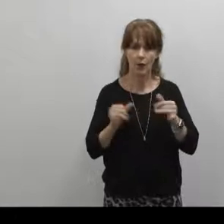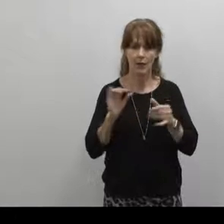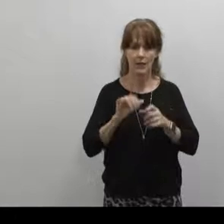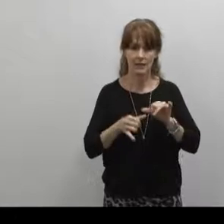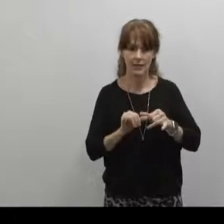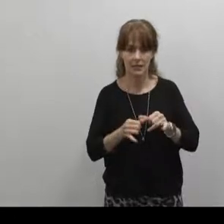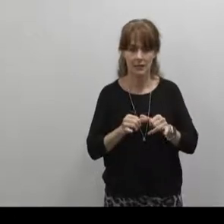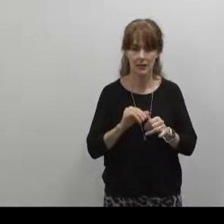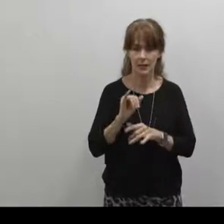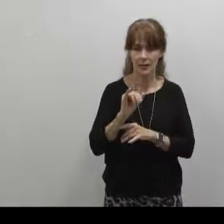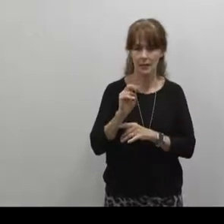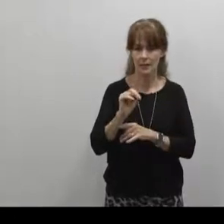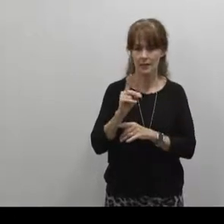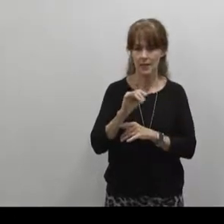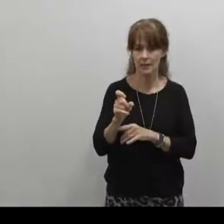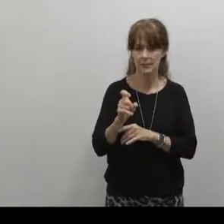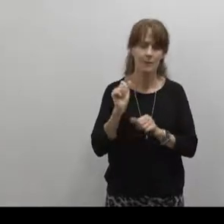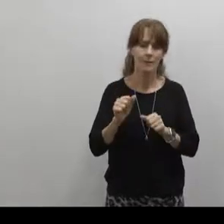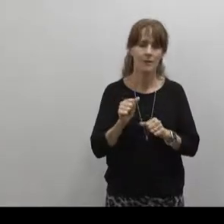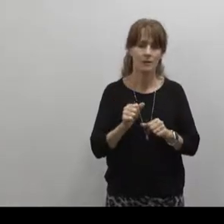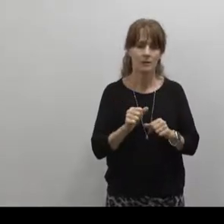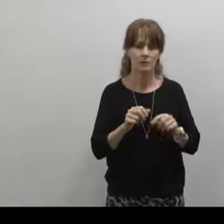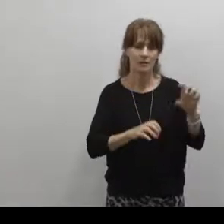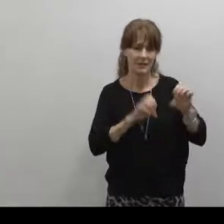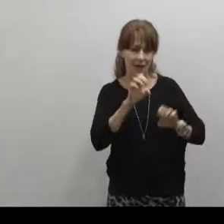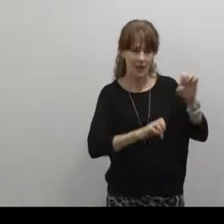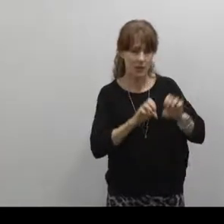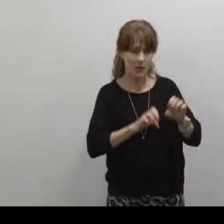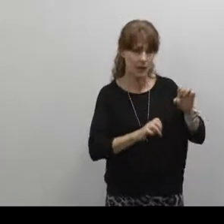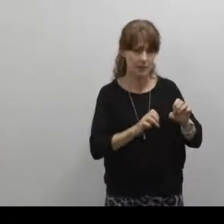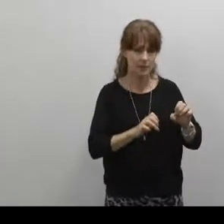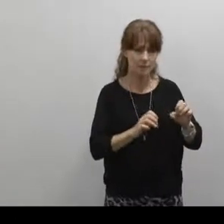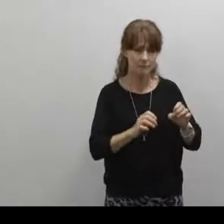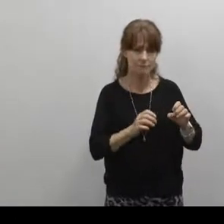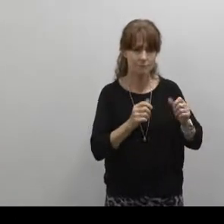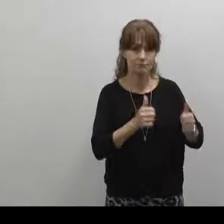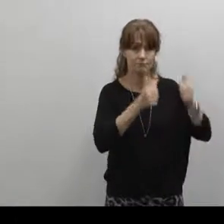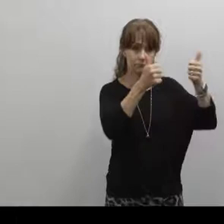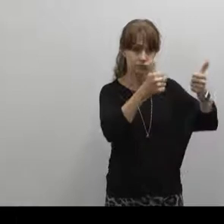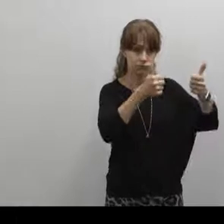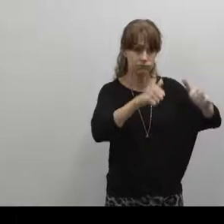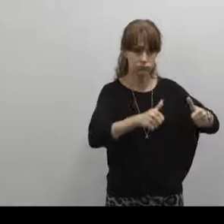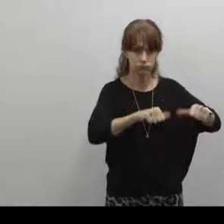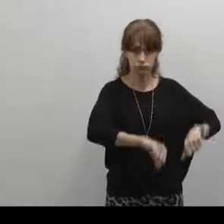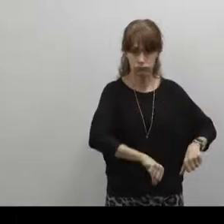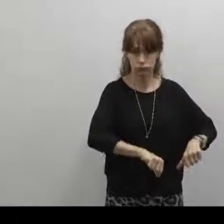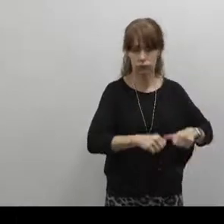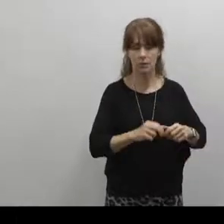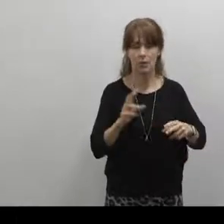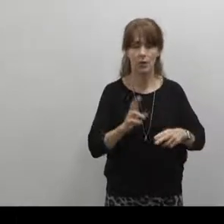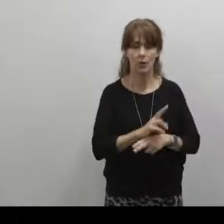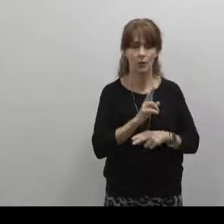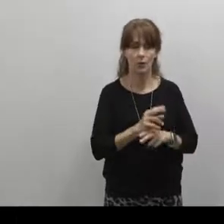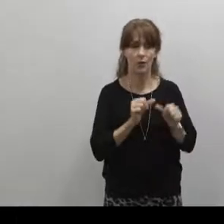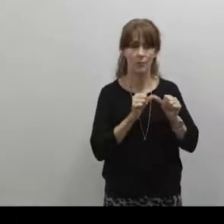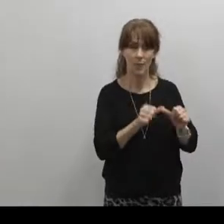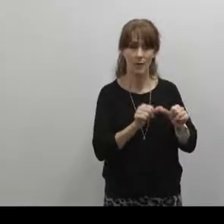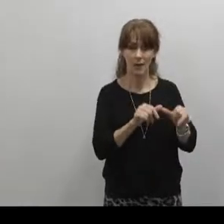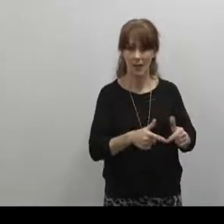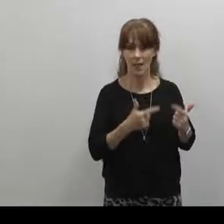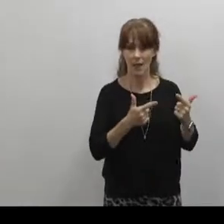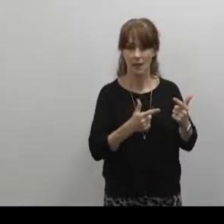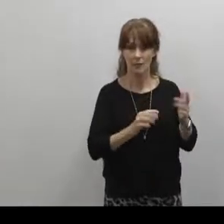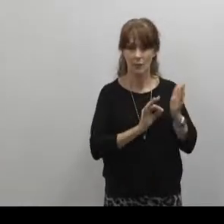lạch chắc ấy nâng lọ rồi bình lọ kia nâng sở thàn hiệp kia nó cứ xa xóm tê mồm tê mờ mặt